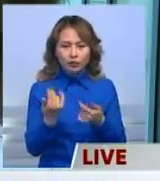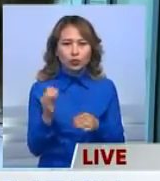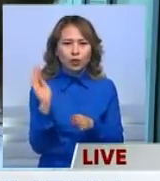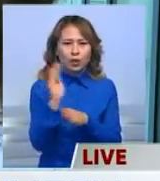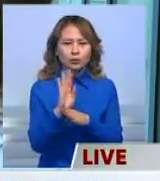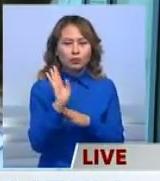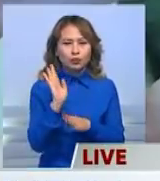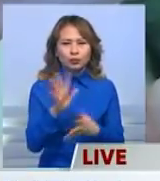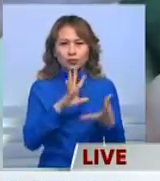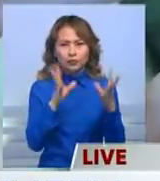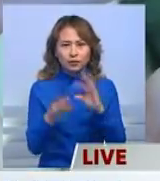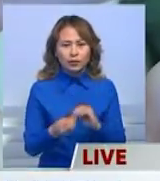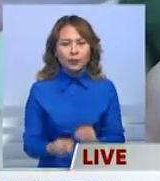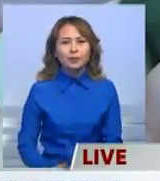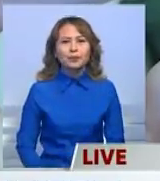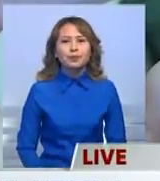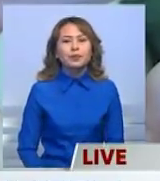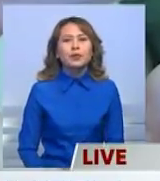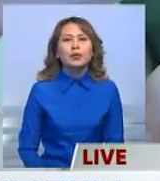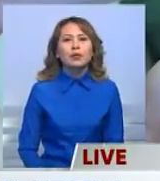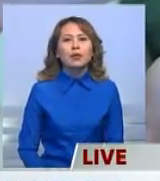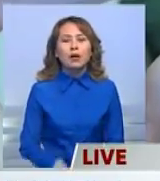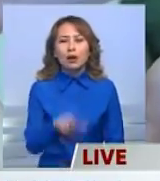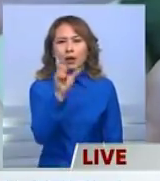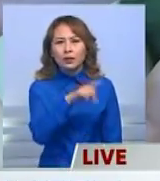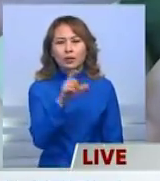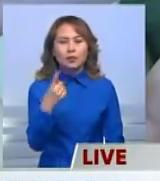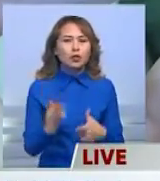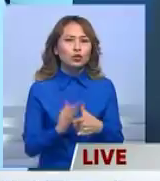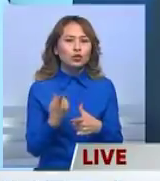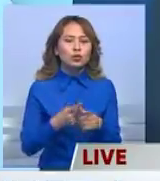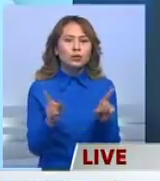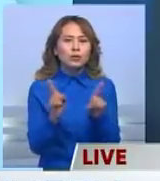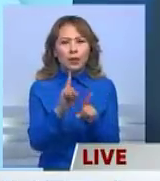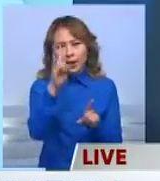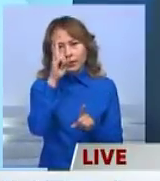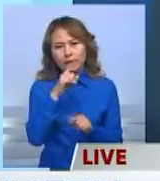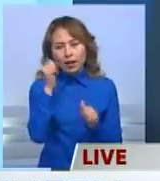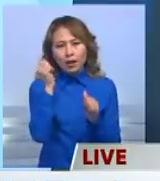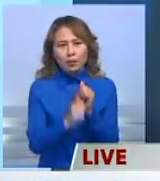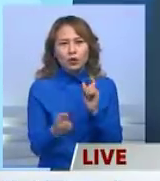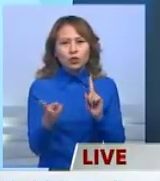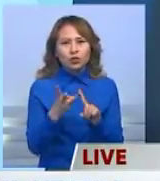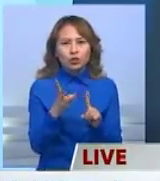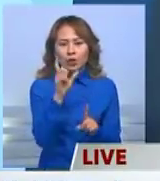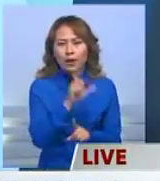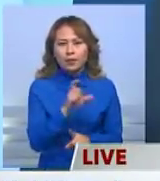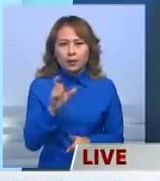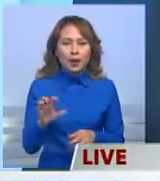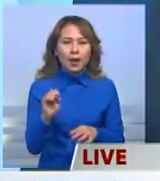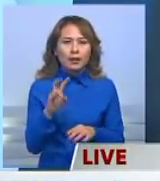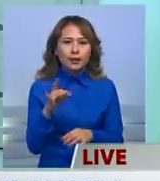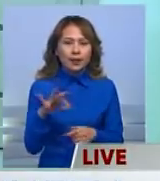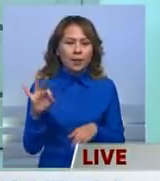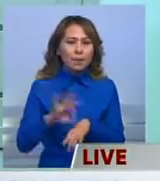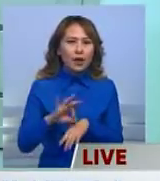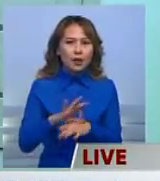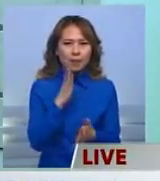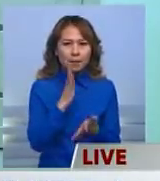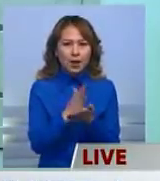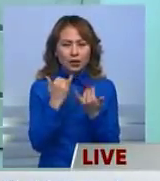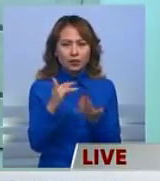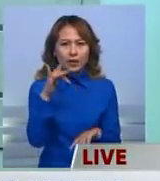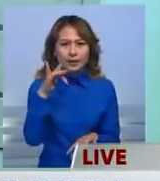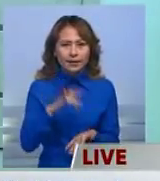нәтижесі жақсы болады. Мамандардың айтуынша, қазір Қазақстандағы әрбір 3-ші адам аллергиямен ауырады екен. Сондықтан бұл